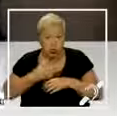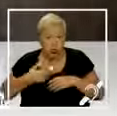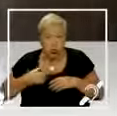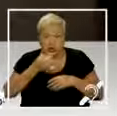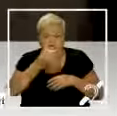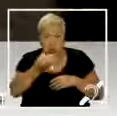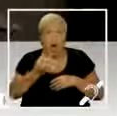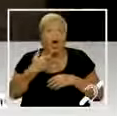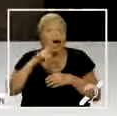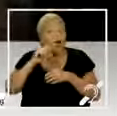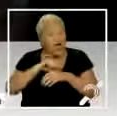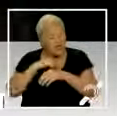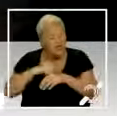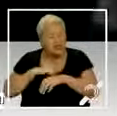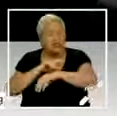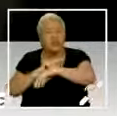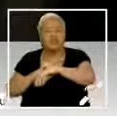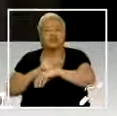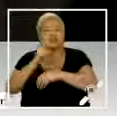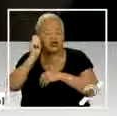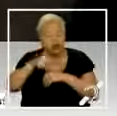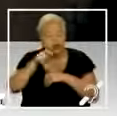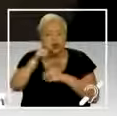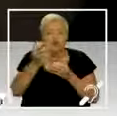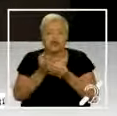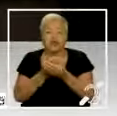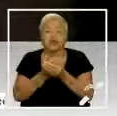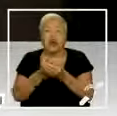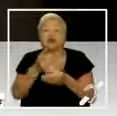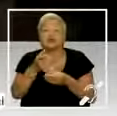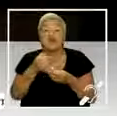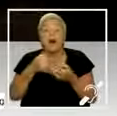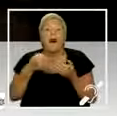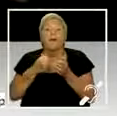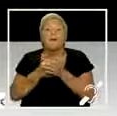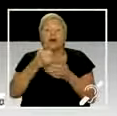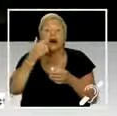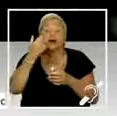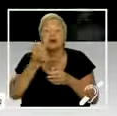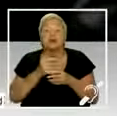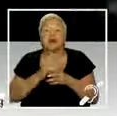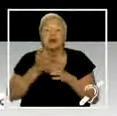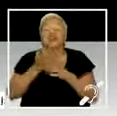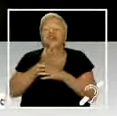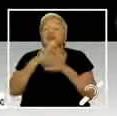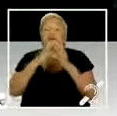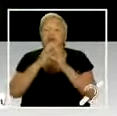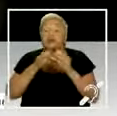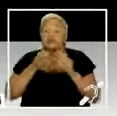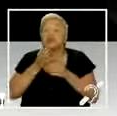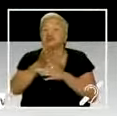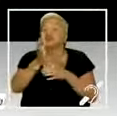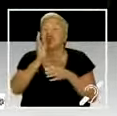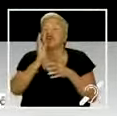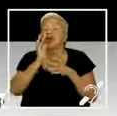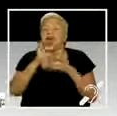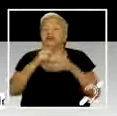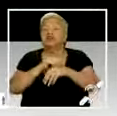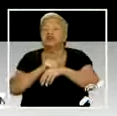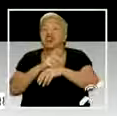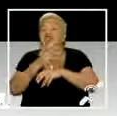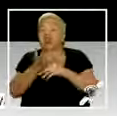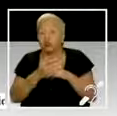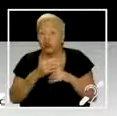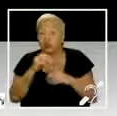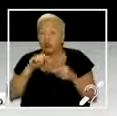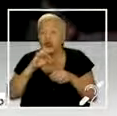timp să judece acest dosar până când faptele se vor prescrie și oricum în octombrie, în